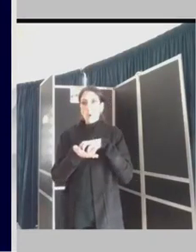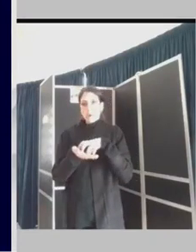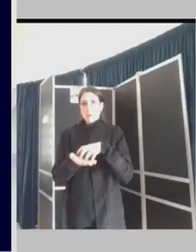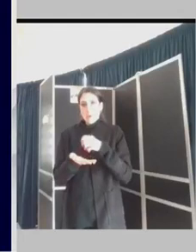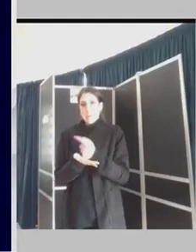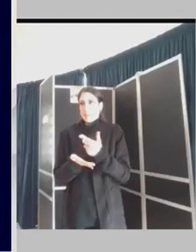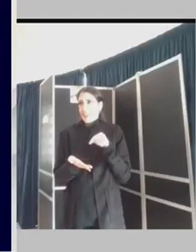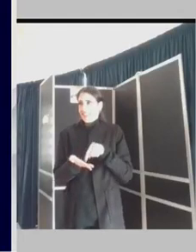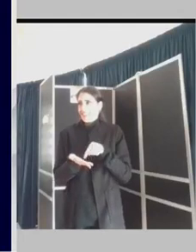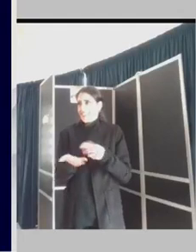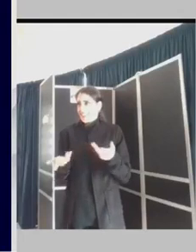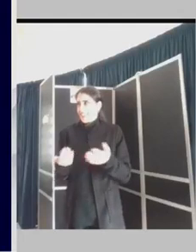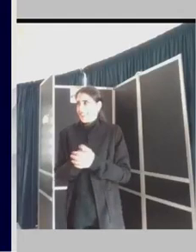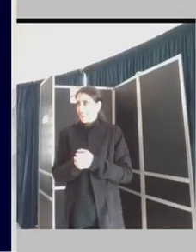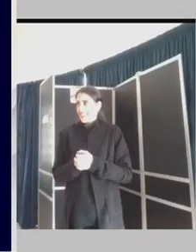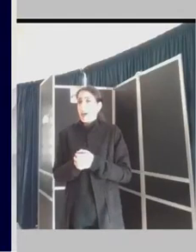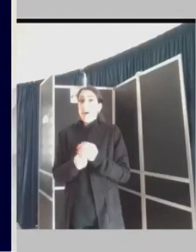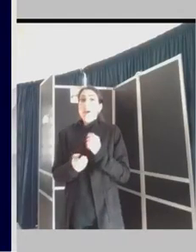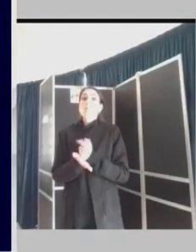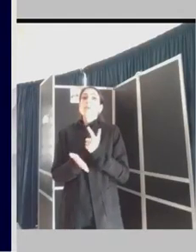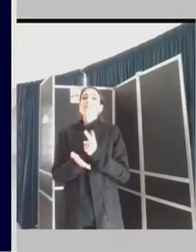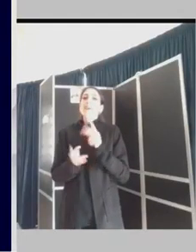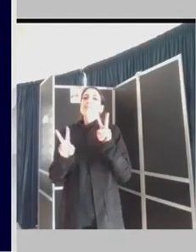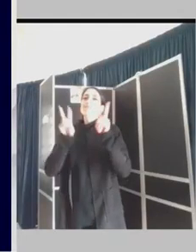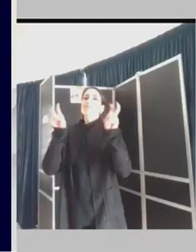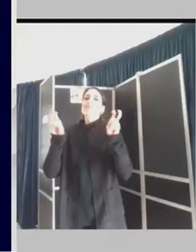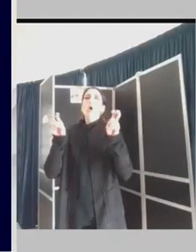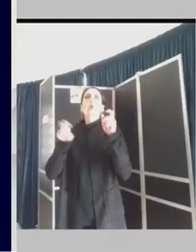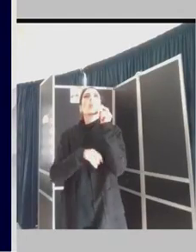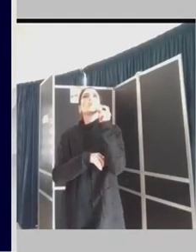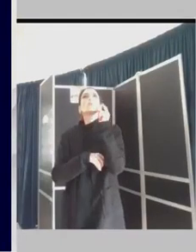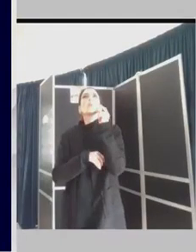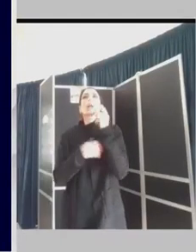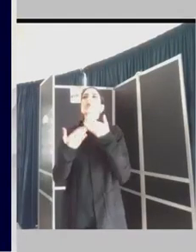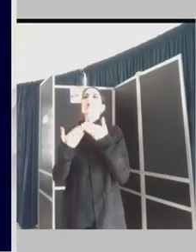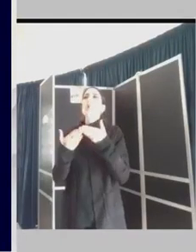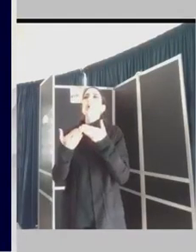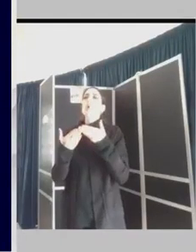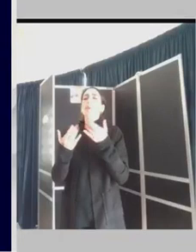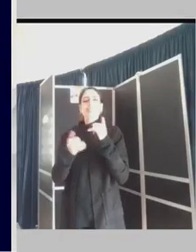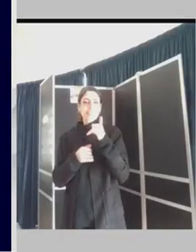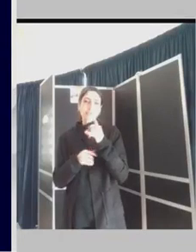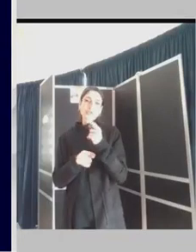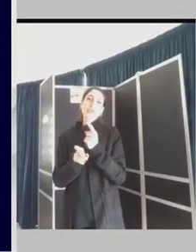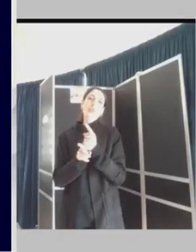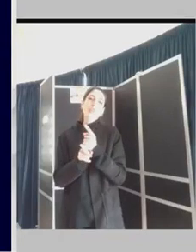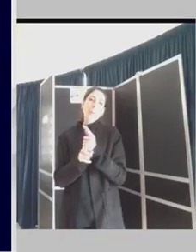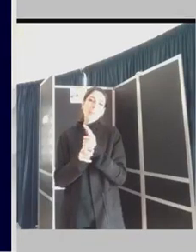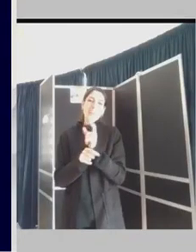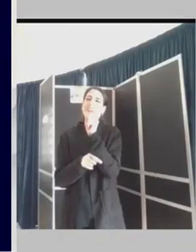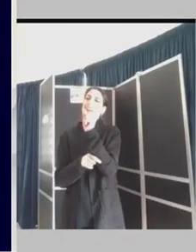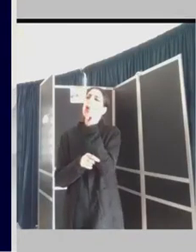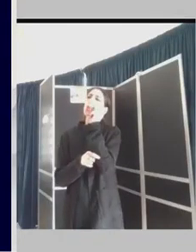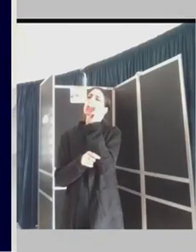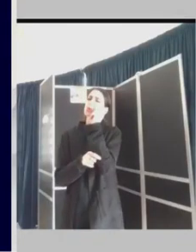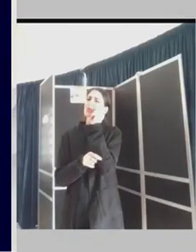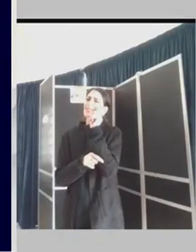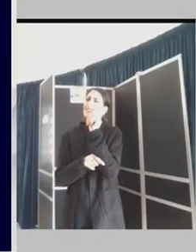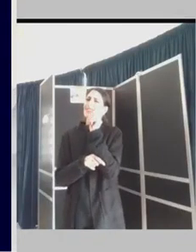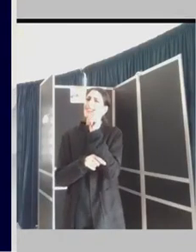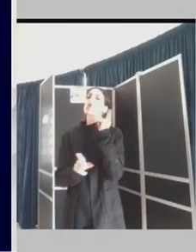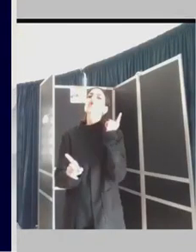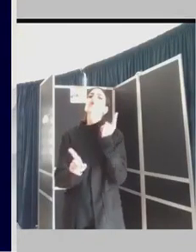appunto è chiamata cultura del soccorso, ma che dovrebbe essere il dovere della cultura del soccorso. Sposo